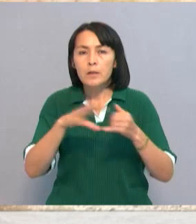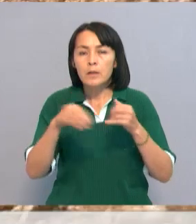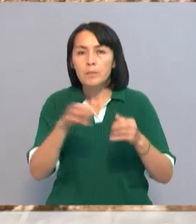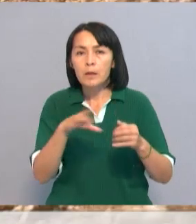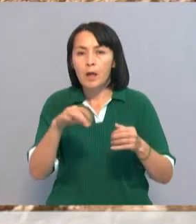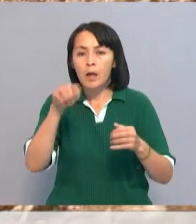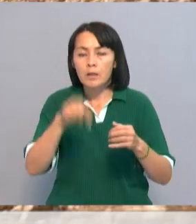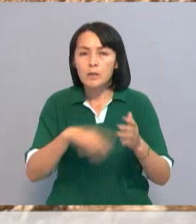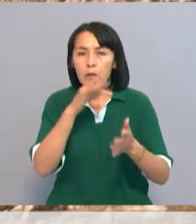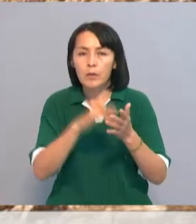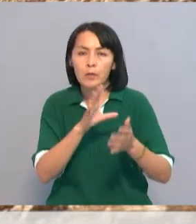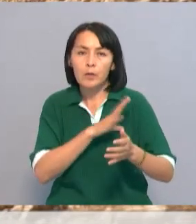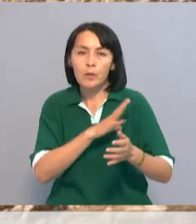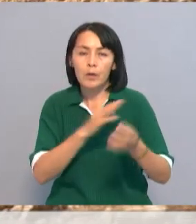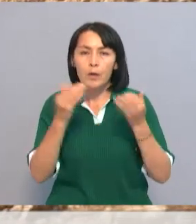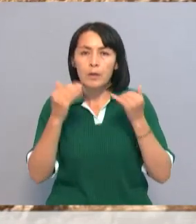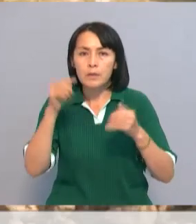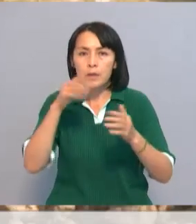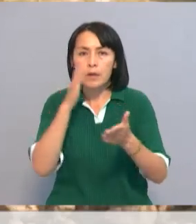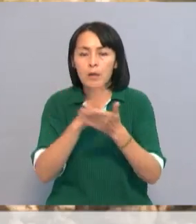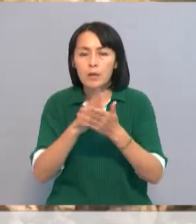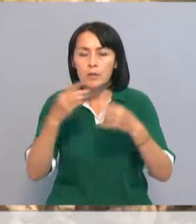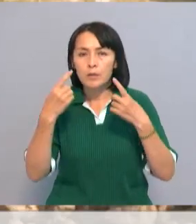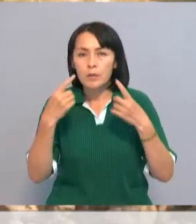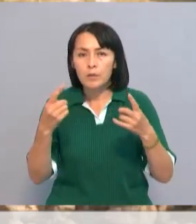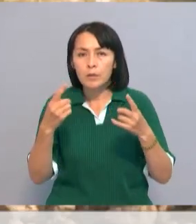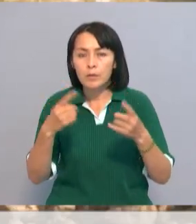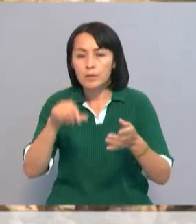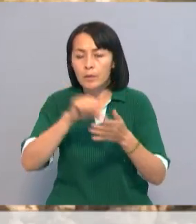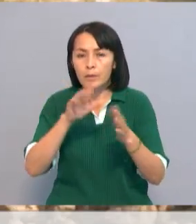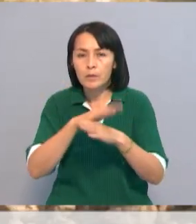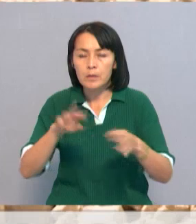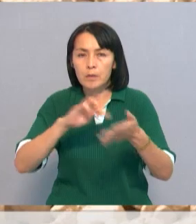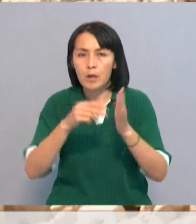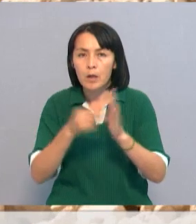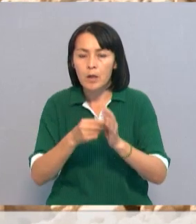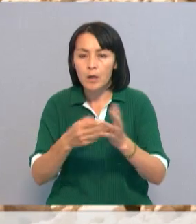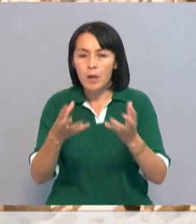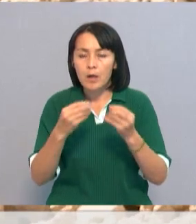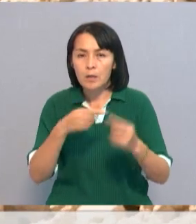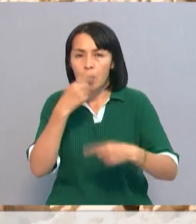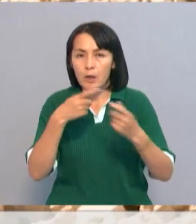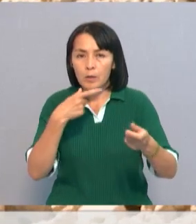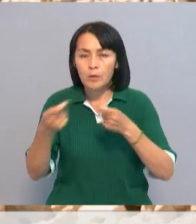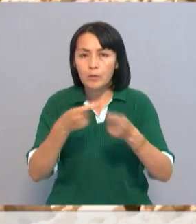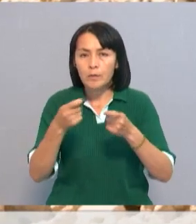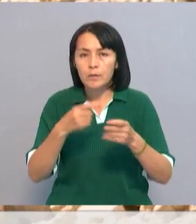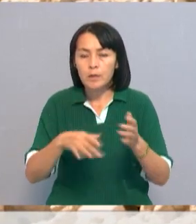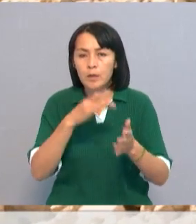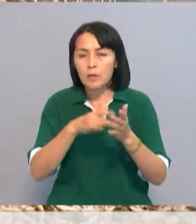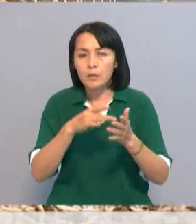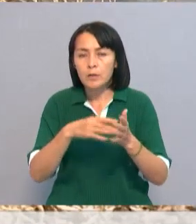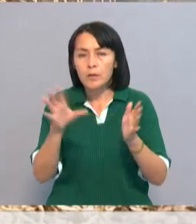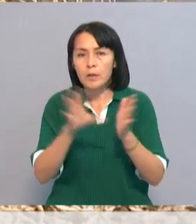микрорайона на окраине города были учтены. Среди них есть и другие, не вошедшие в проект. Все они будут охвачены, говорит руководитель отдела городского